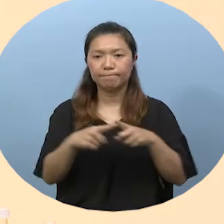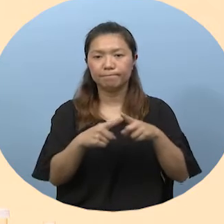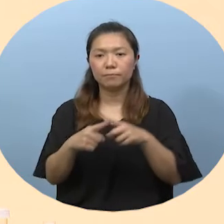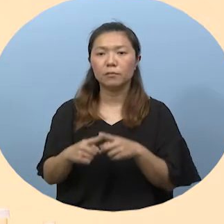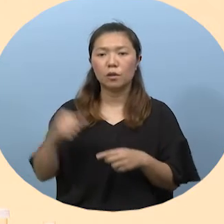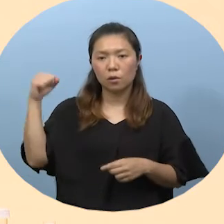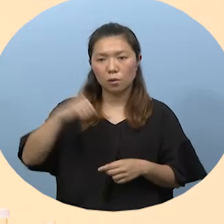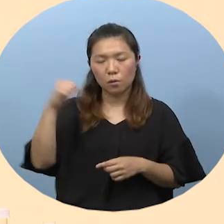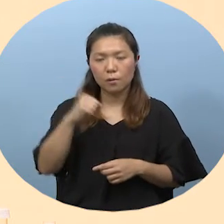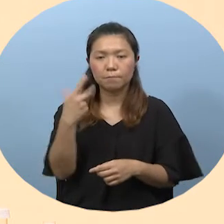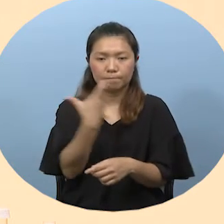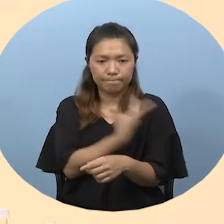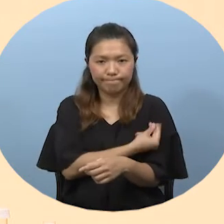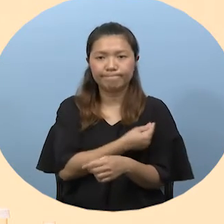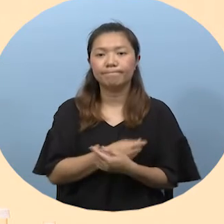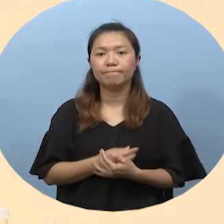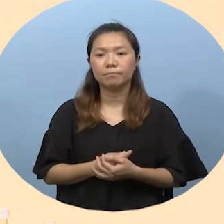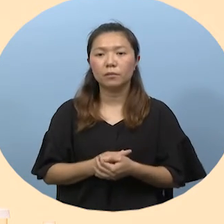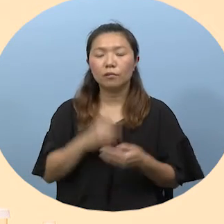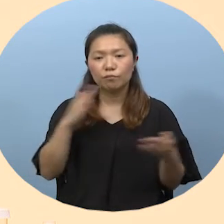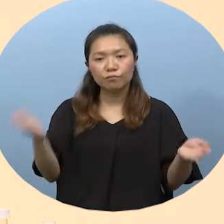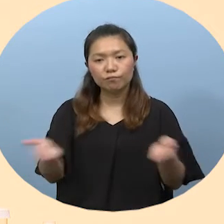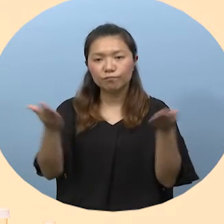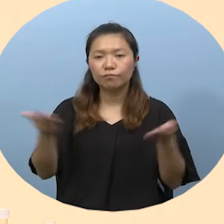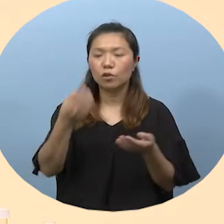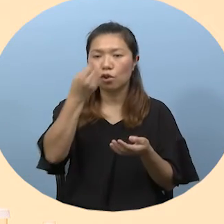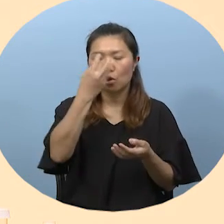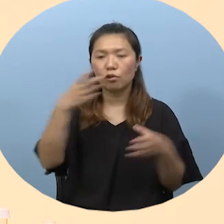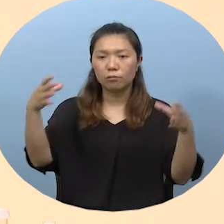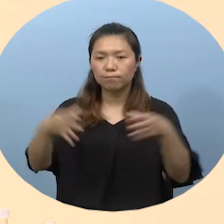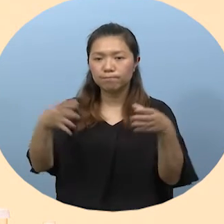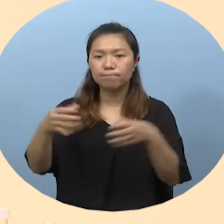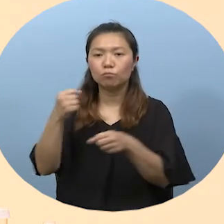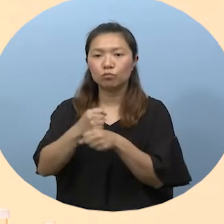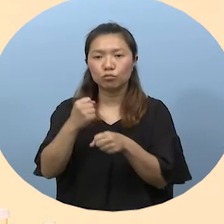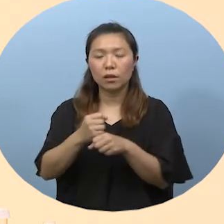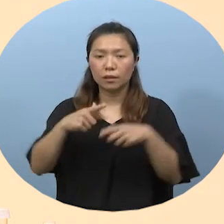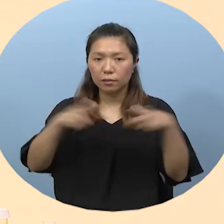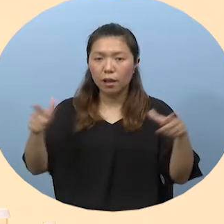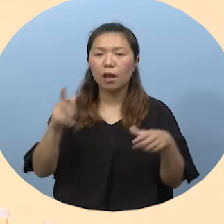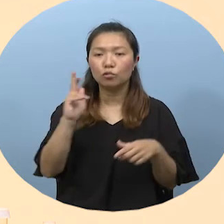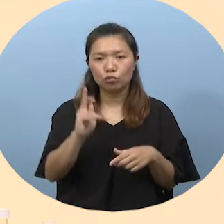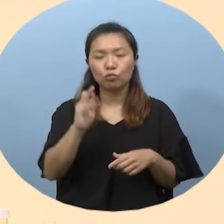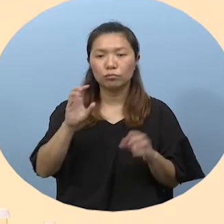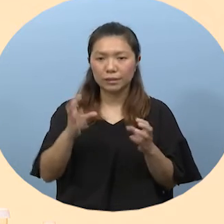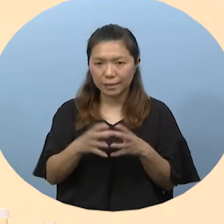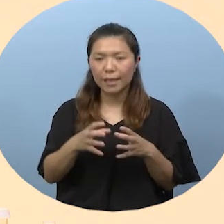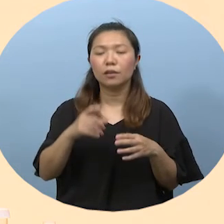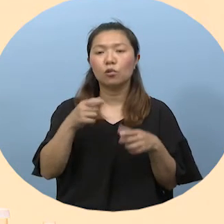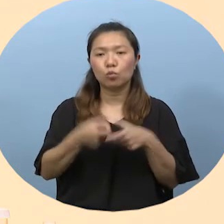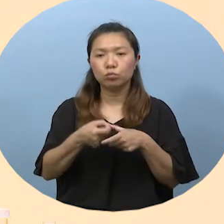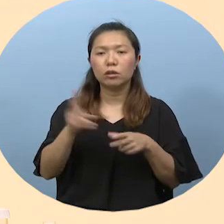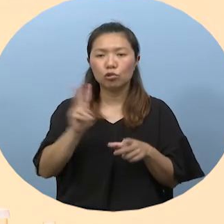接種，亦都呼籲全港的企業，無論大中小的企業，都在你們企業裡面找一些方法